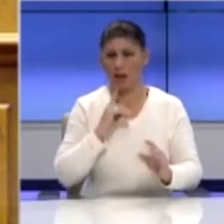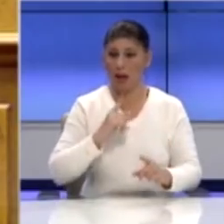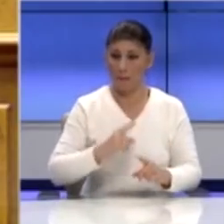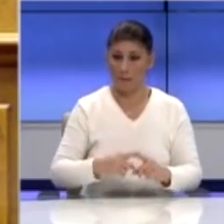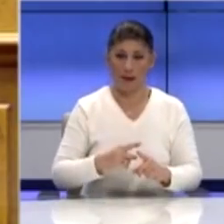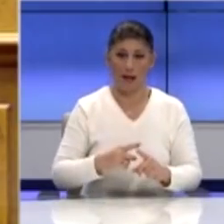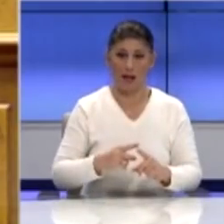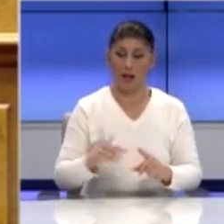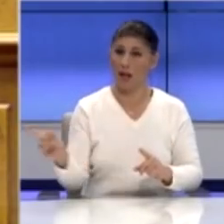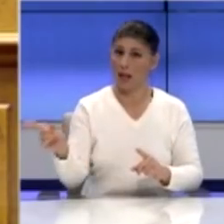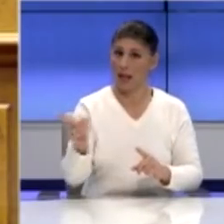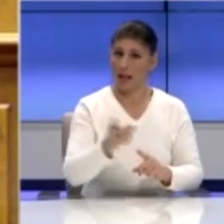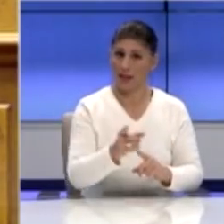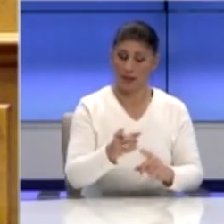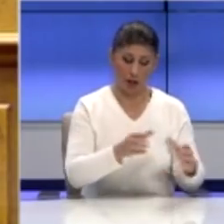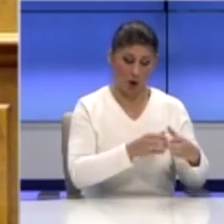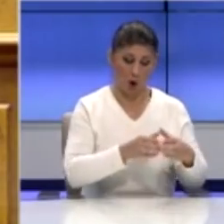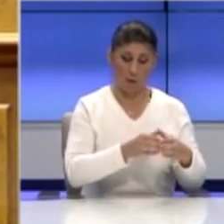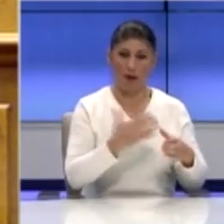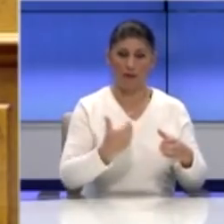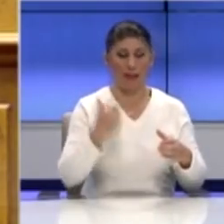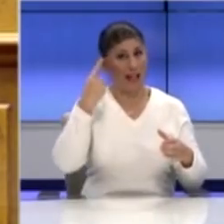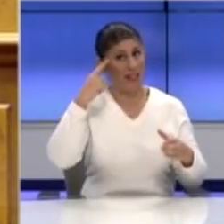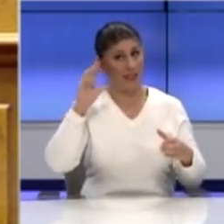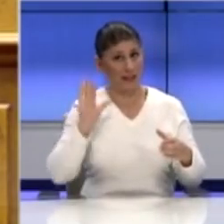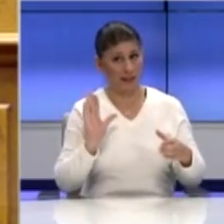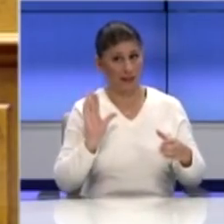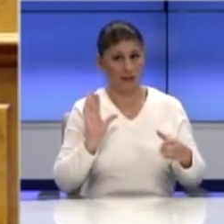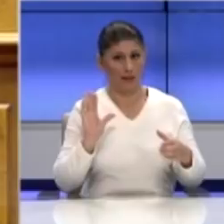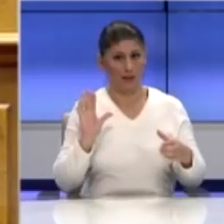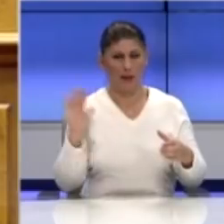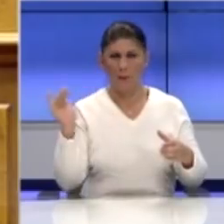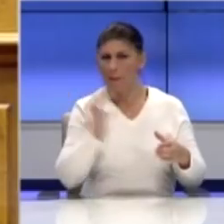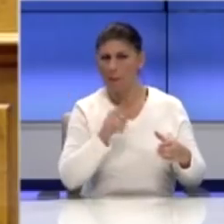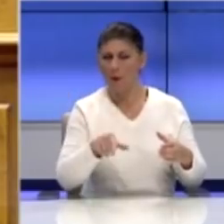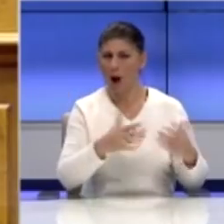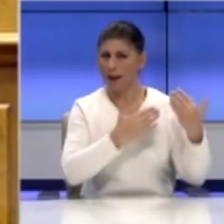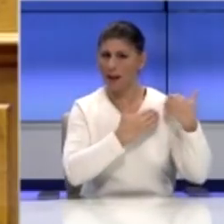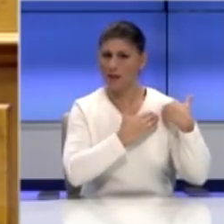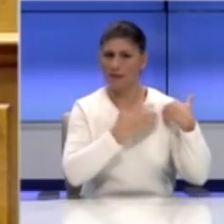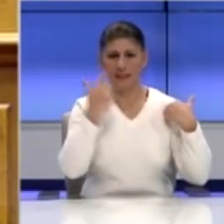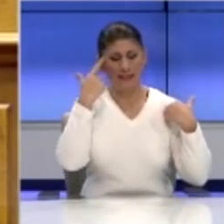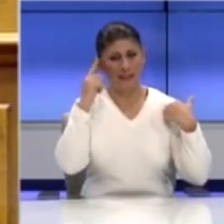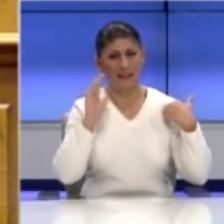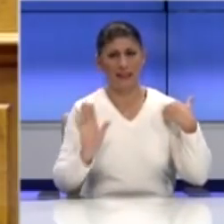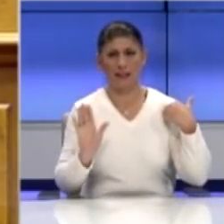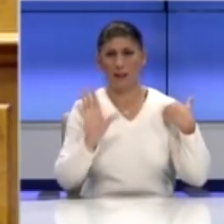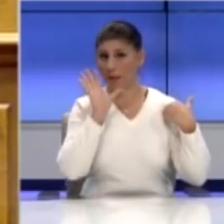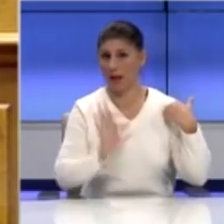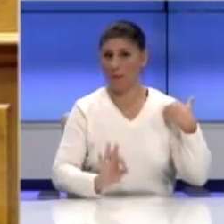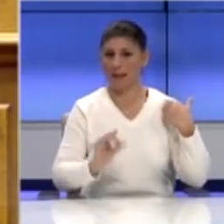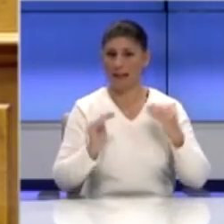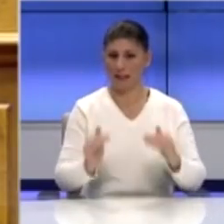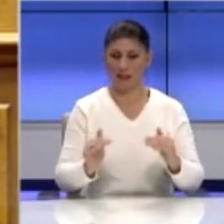απλά εσείς και το επιτελείο σας είχατε άγνοια, ότι μόλις είχατε αναλάβει και δεν γνωρίζατε την